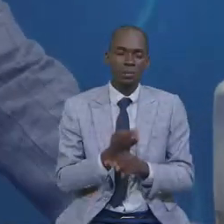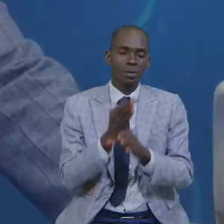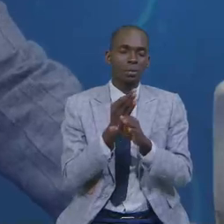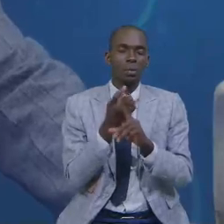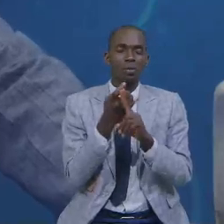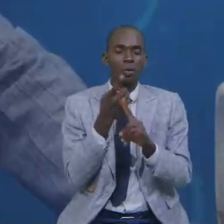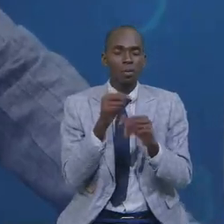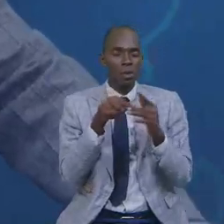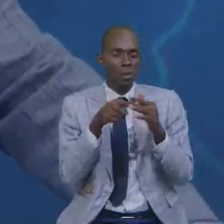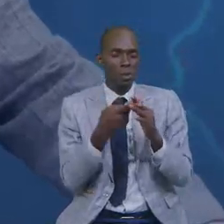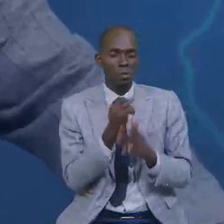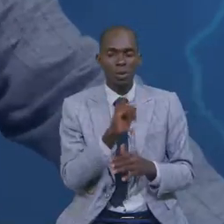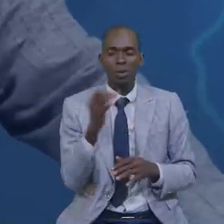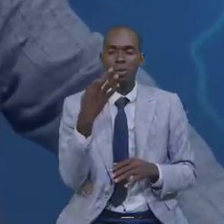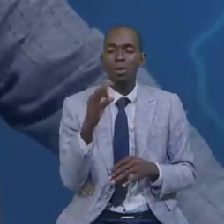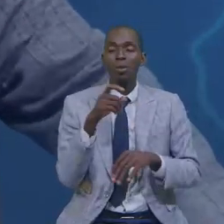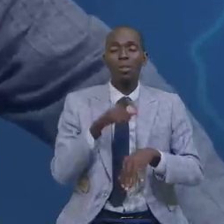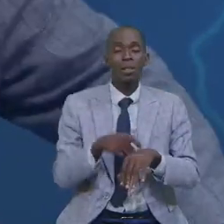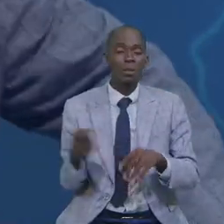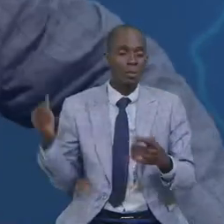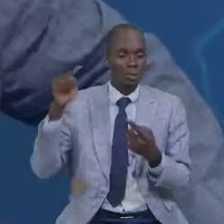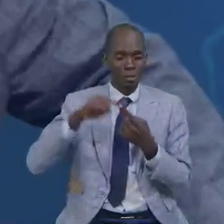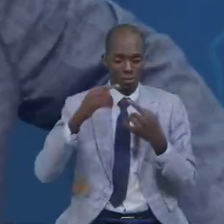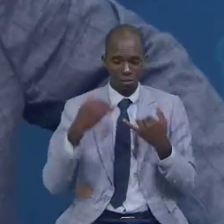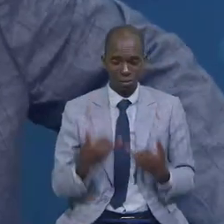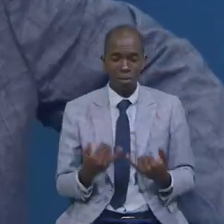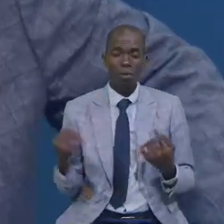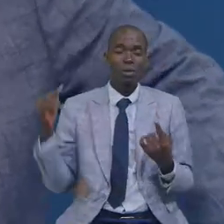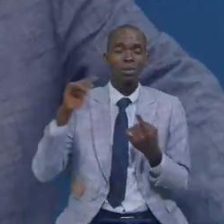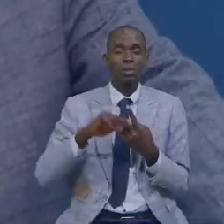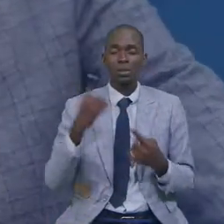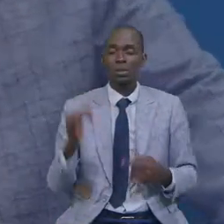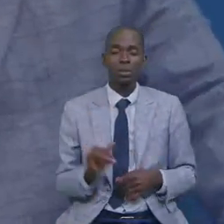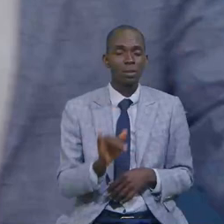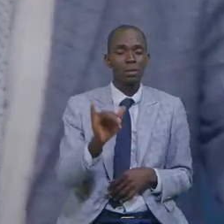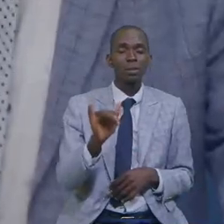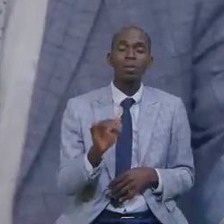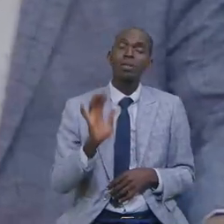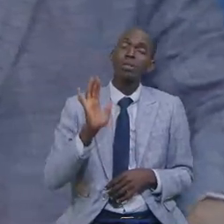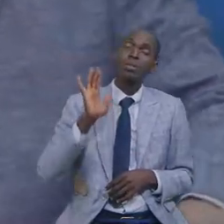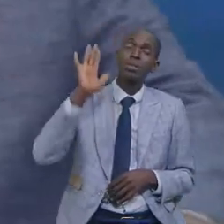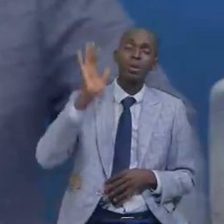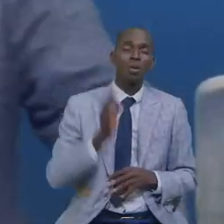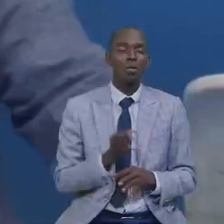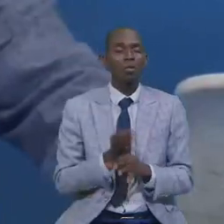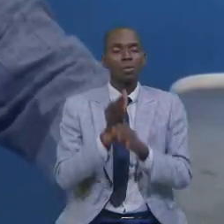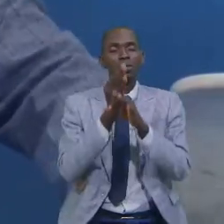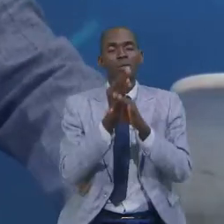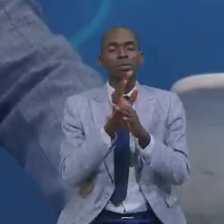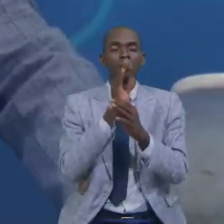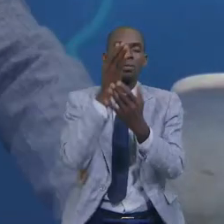fidèle qui débute jusqu'à la fin jusqu'à l'éternité ta